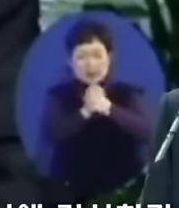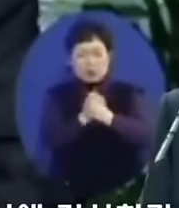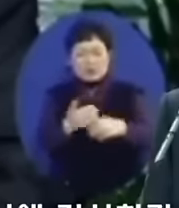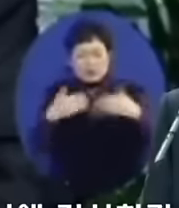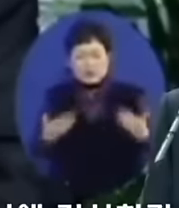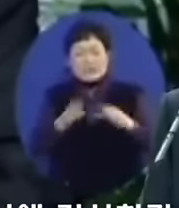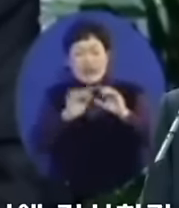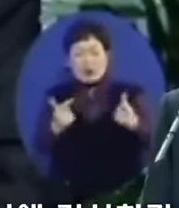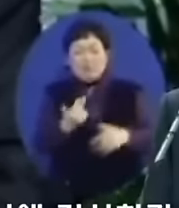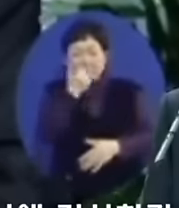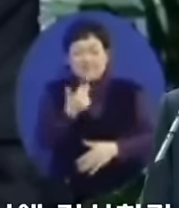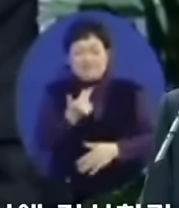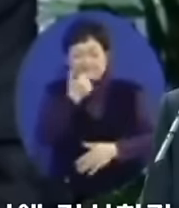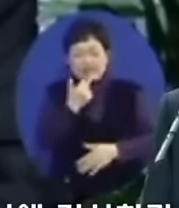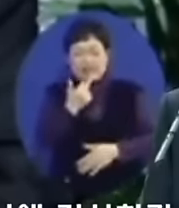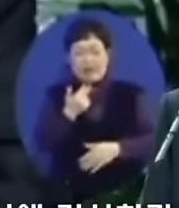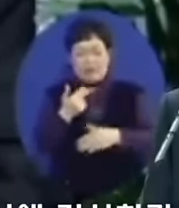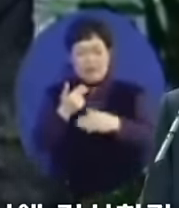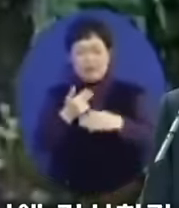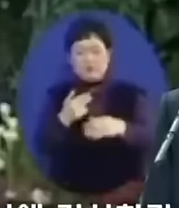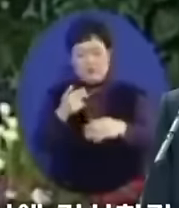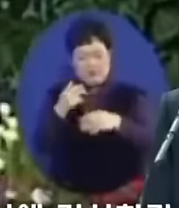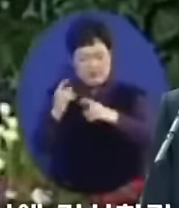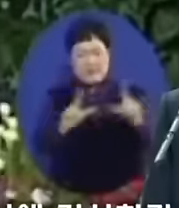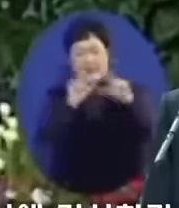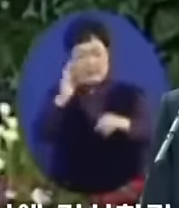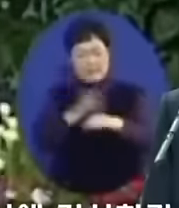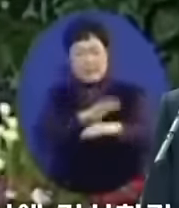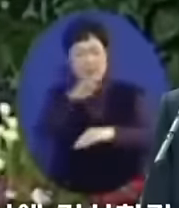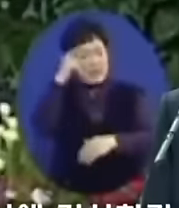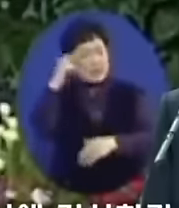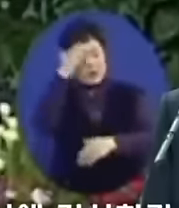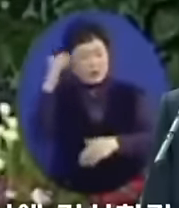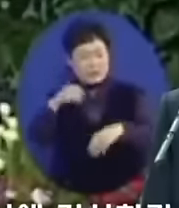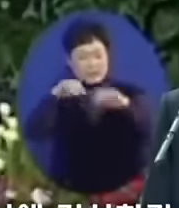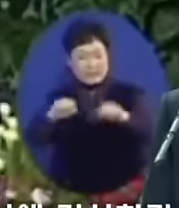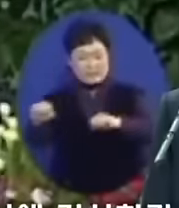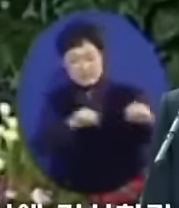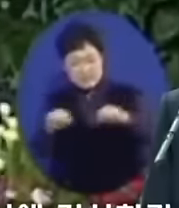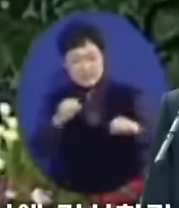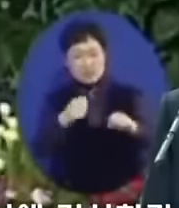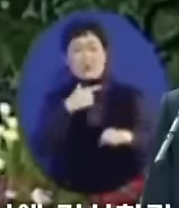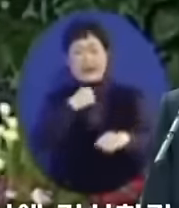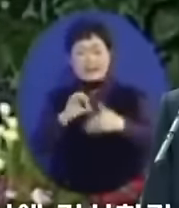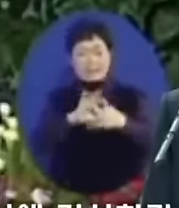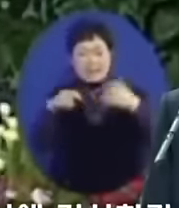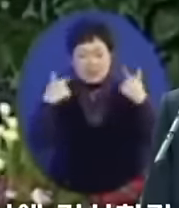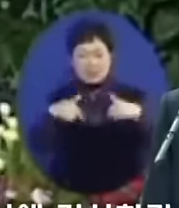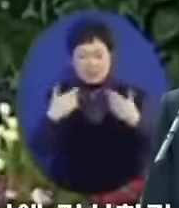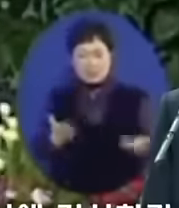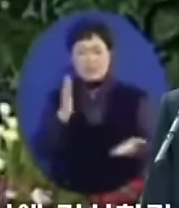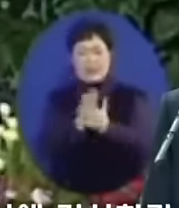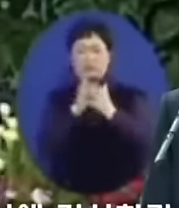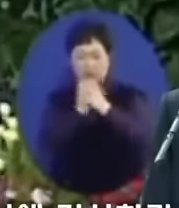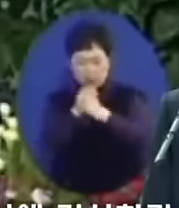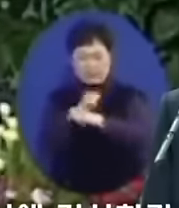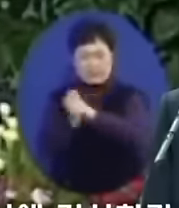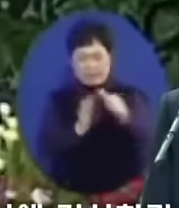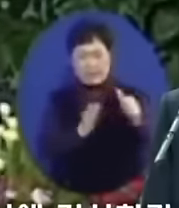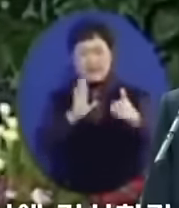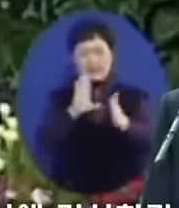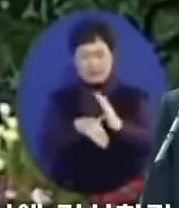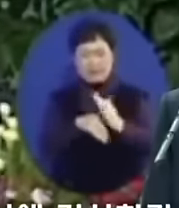않고 우리가 입에 붙어있어야 되는 것입니다. 우리 영혼이 살아 약동하기 위하여는 우리는 늘 쉬지 말고 기도해야 합니다. 그럴 때